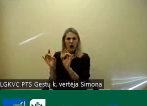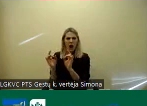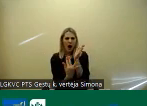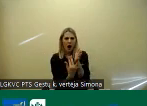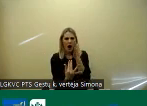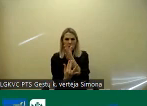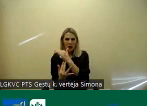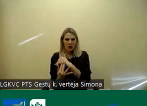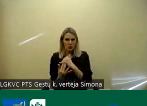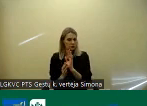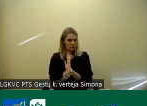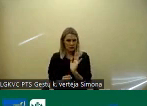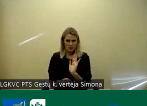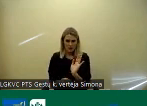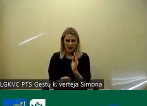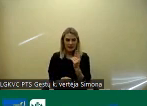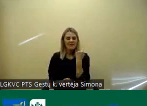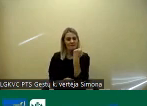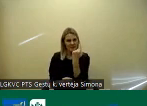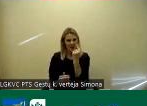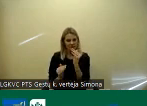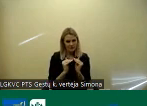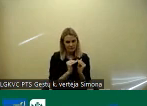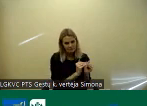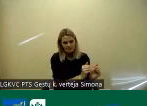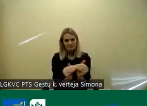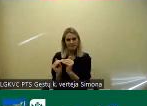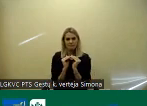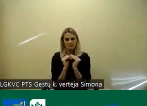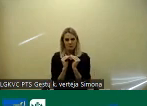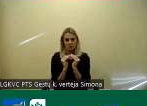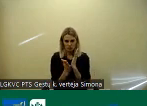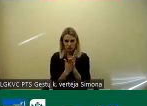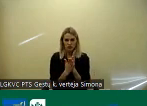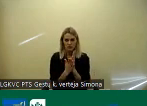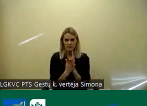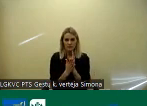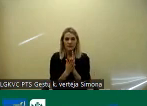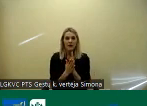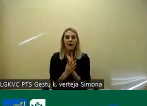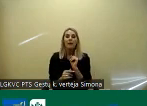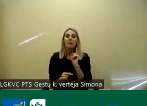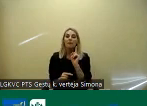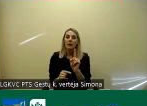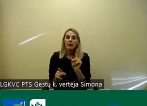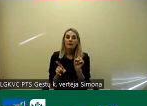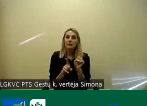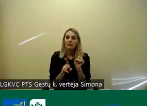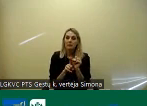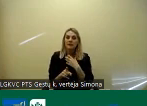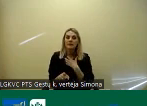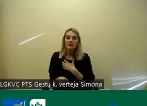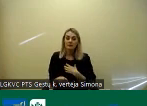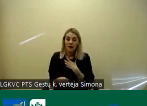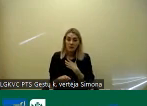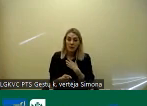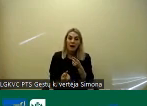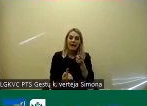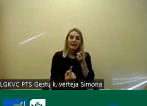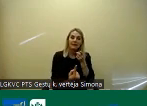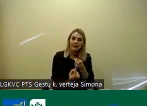iš tikrųjų jis yra vientisas. Labai svarbi, aišku, ir dermė tarp tikslų, uždavinių